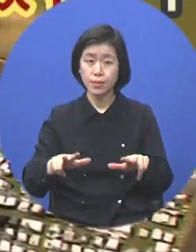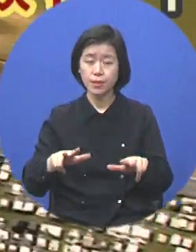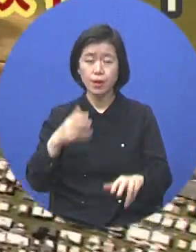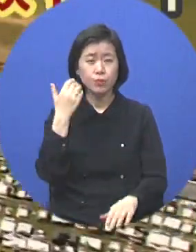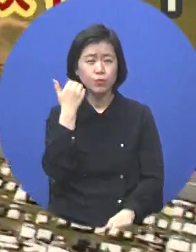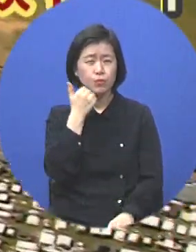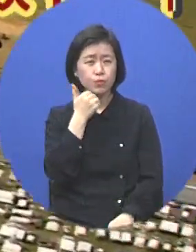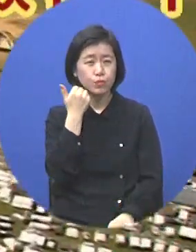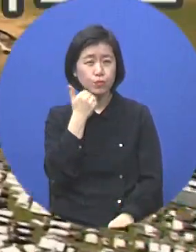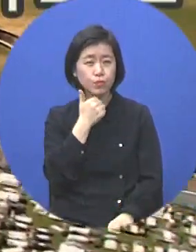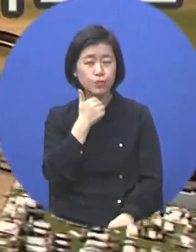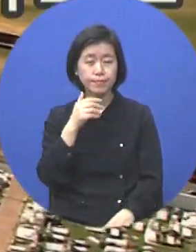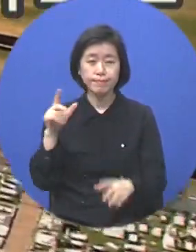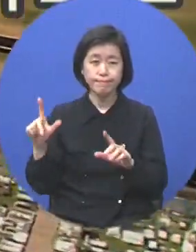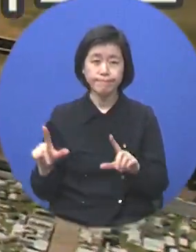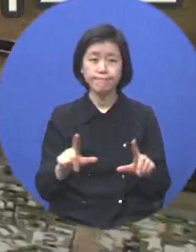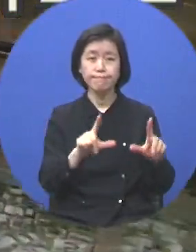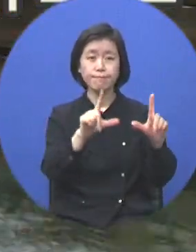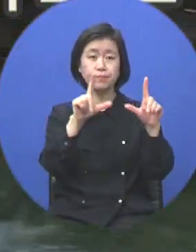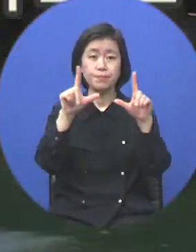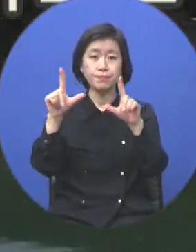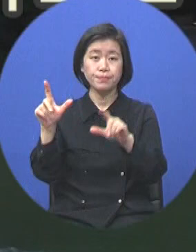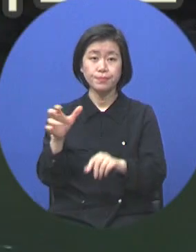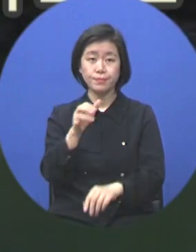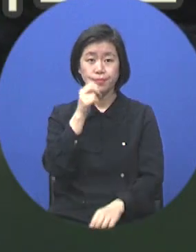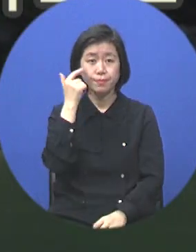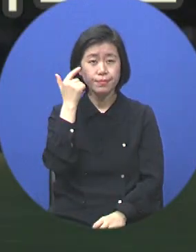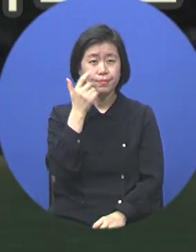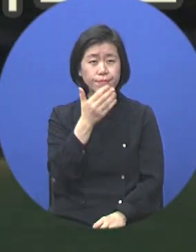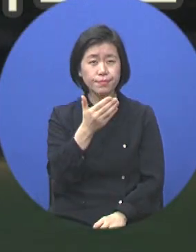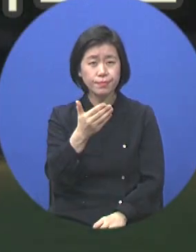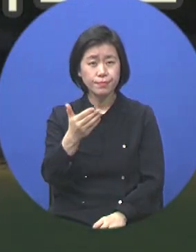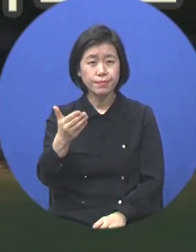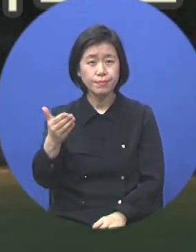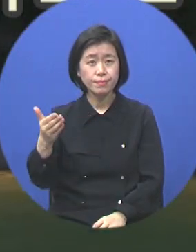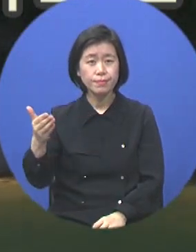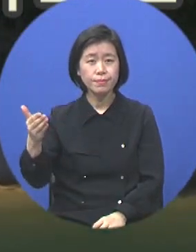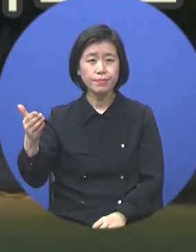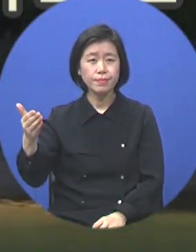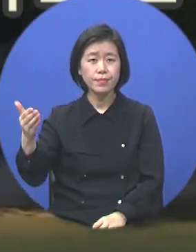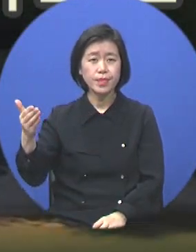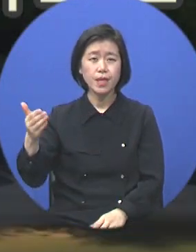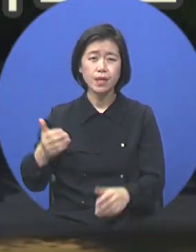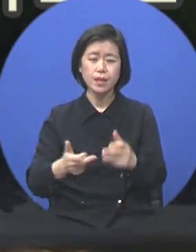지금은 어느 누가 살고 있는지